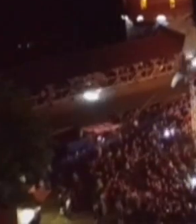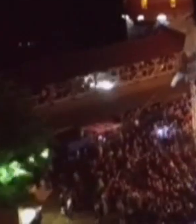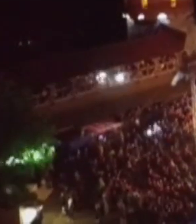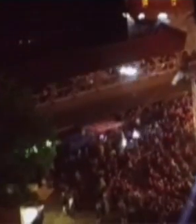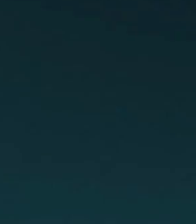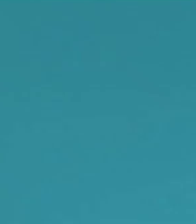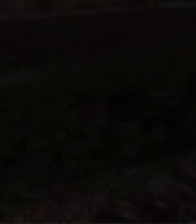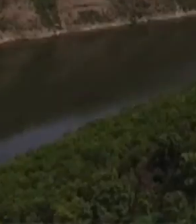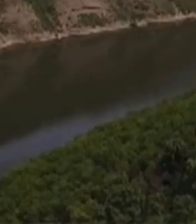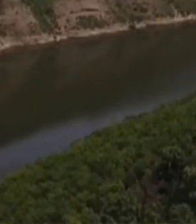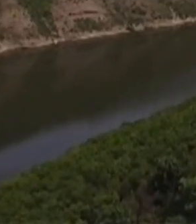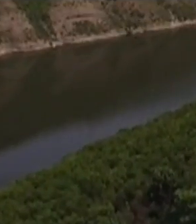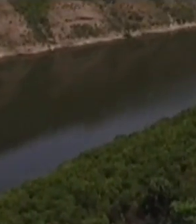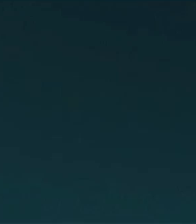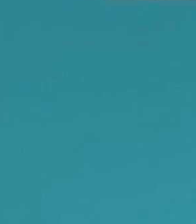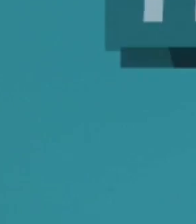Музика